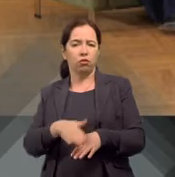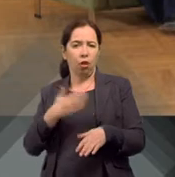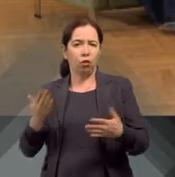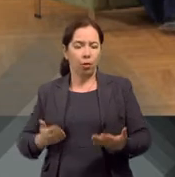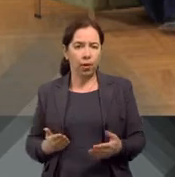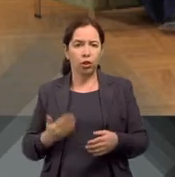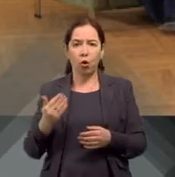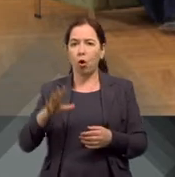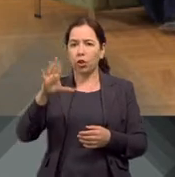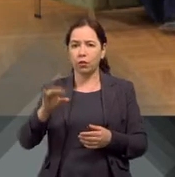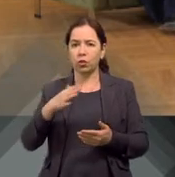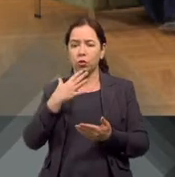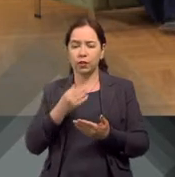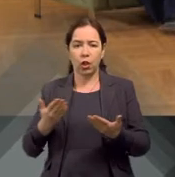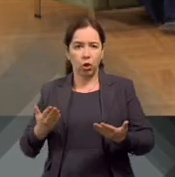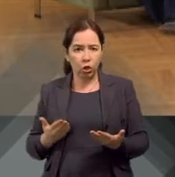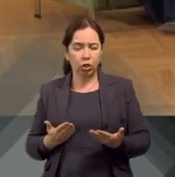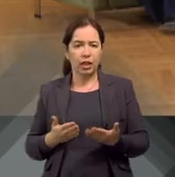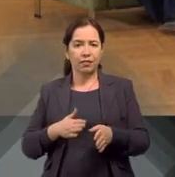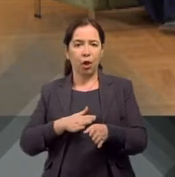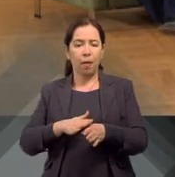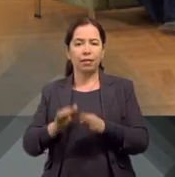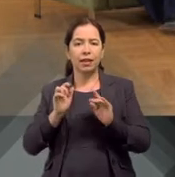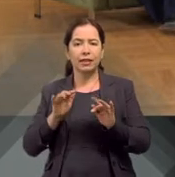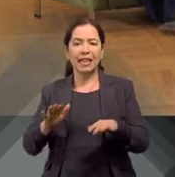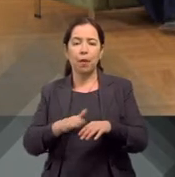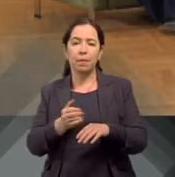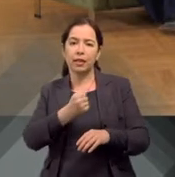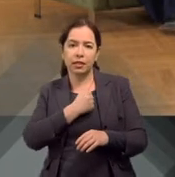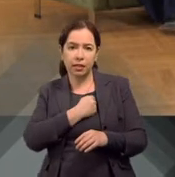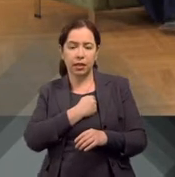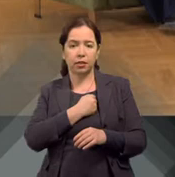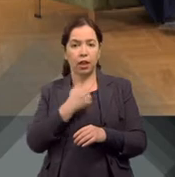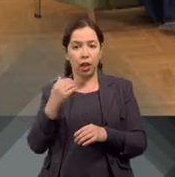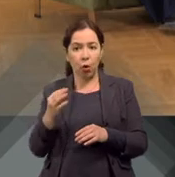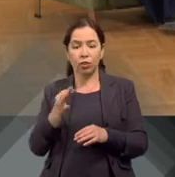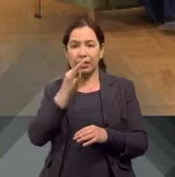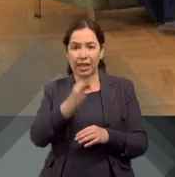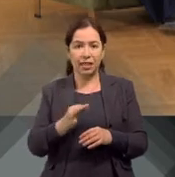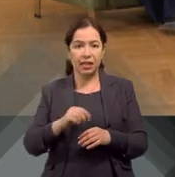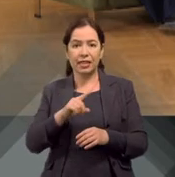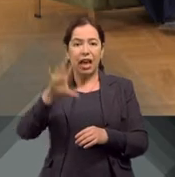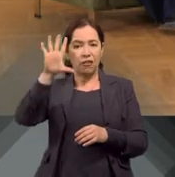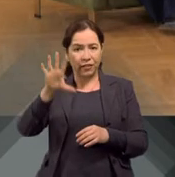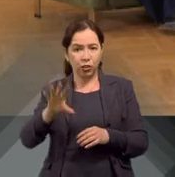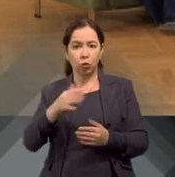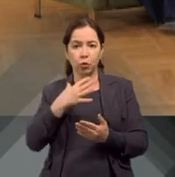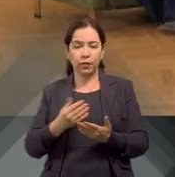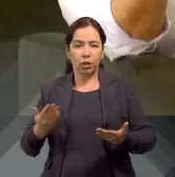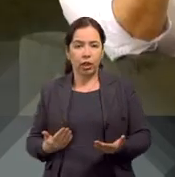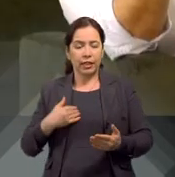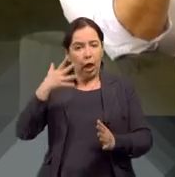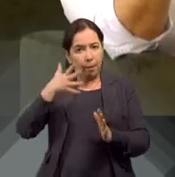жизнь посвятил делам милосердия, фразу: «За всю свою жизнь я понял одно. Быть взрослым – это быть